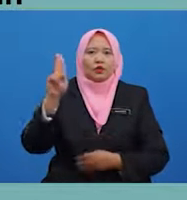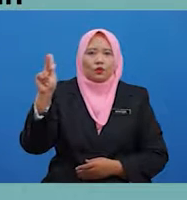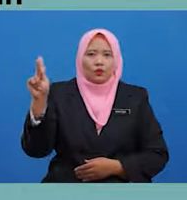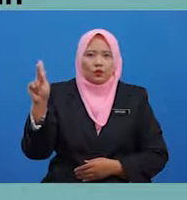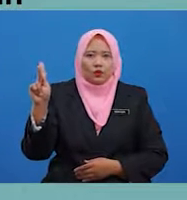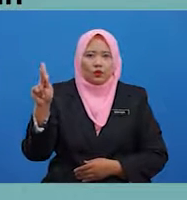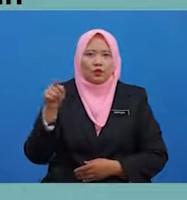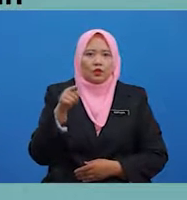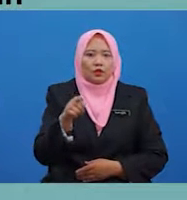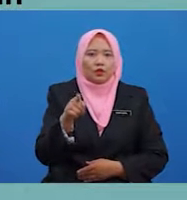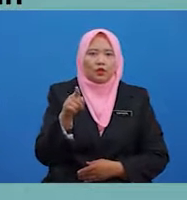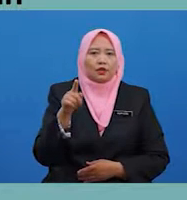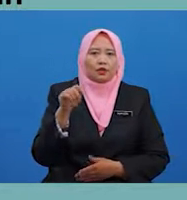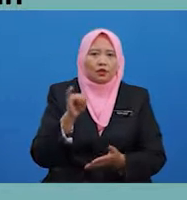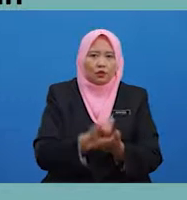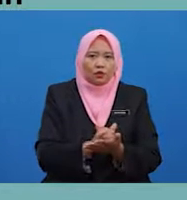358,800 orang.